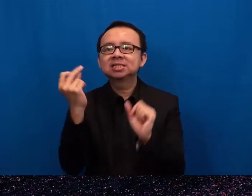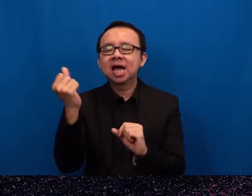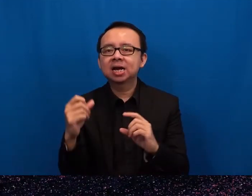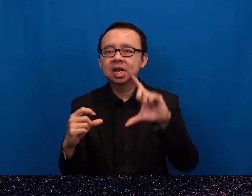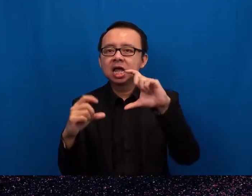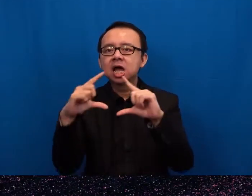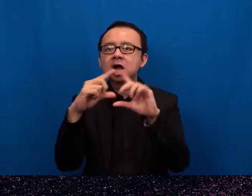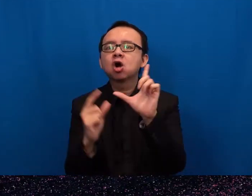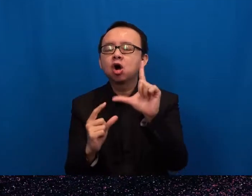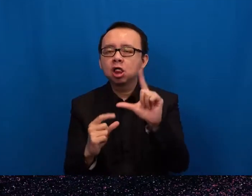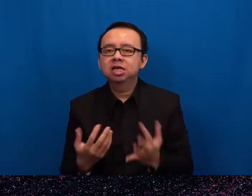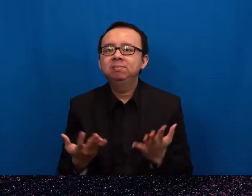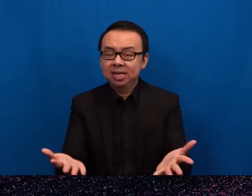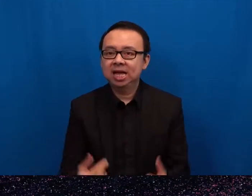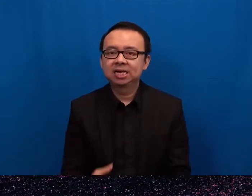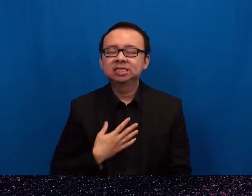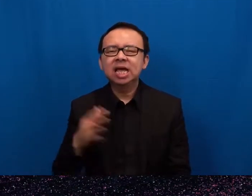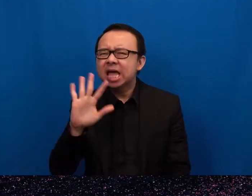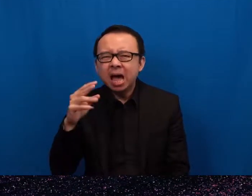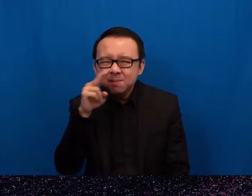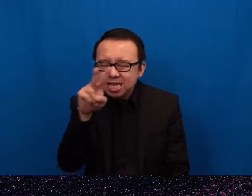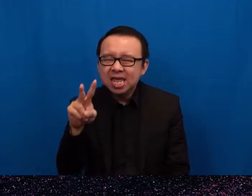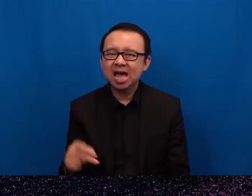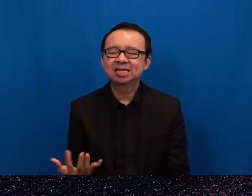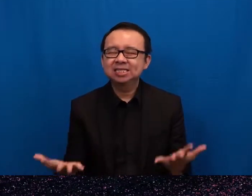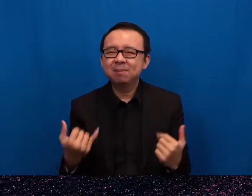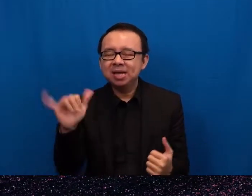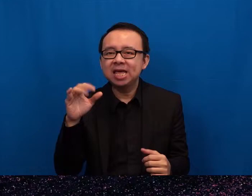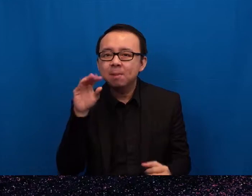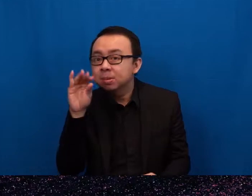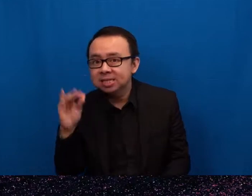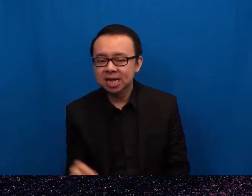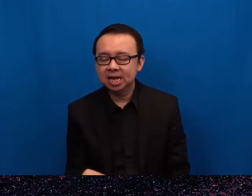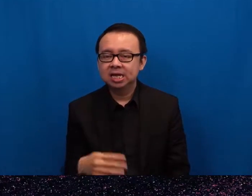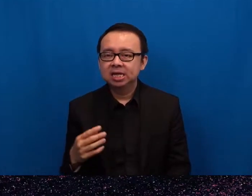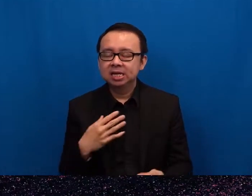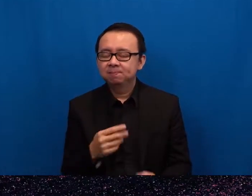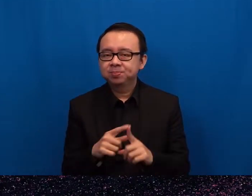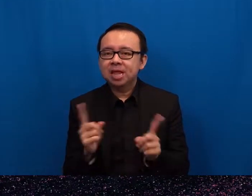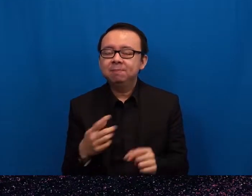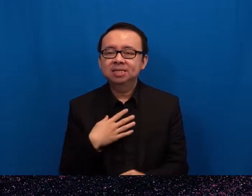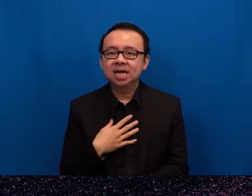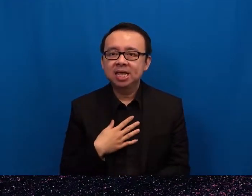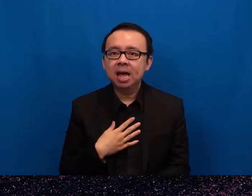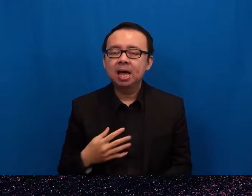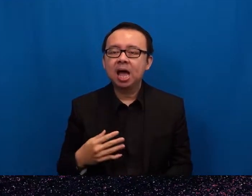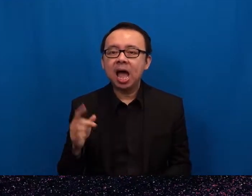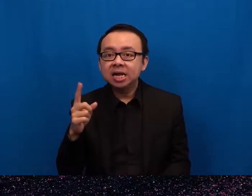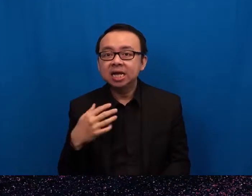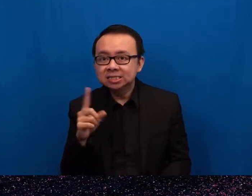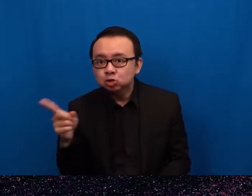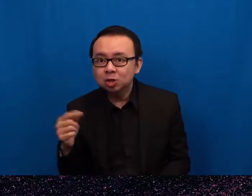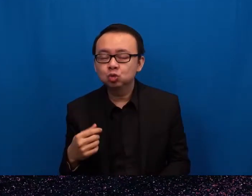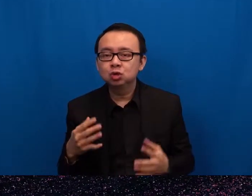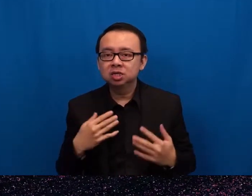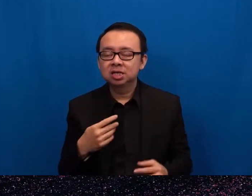tidak memandang pengkhotbahnya. Tapi saya merasakan ada yang mendorong saya ke sana. Saya melihat Tuhan Yesus. Pengalaman